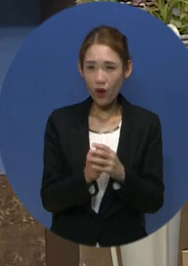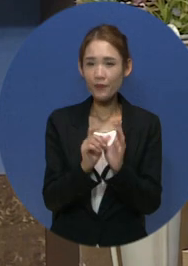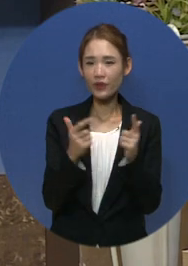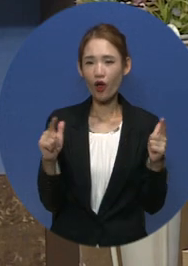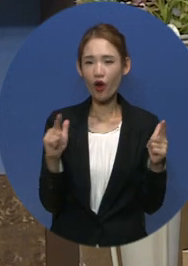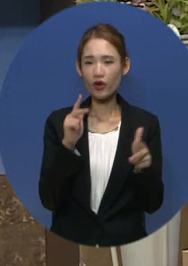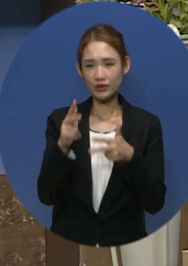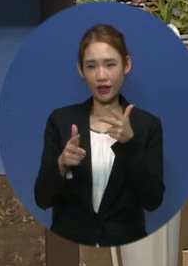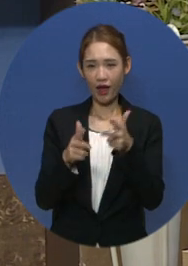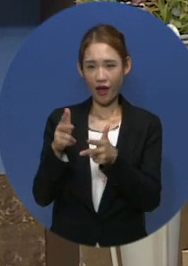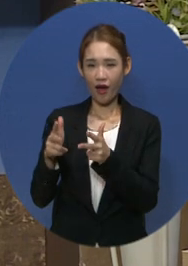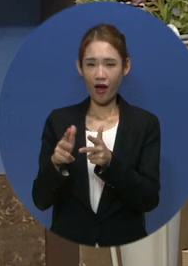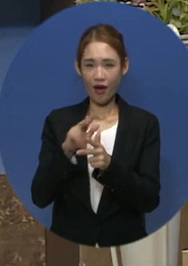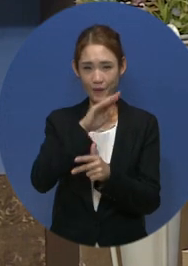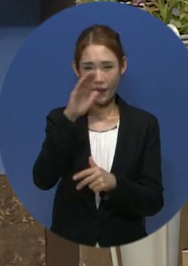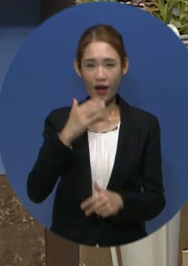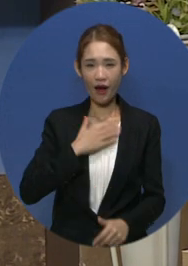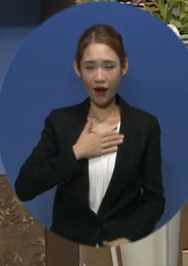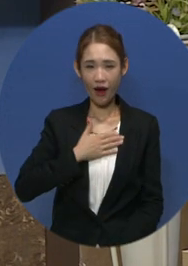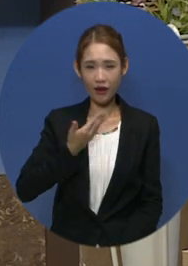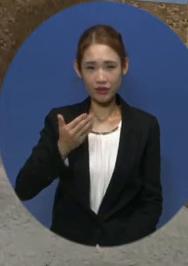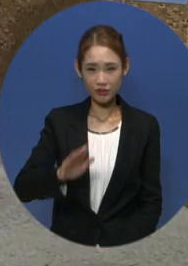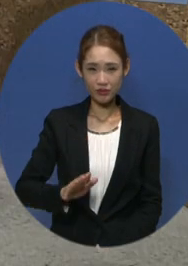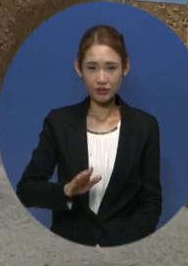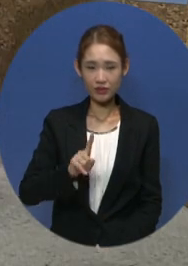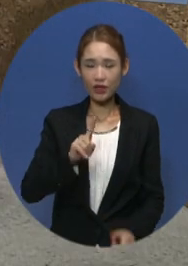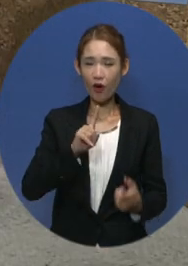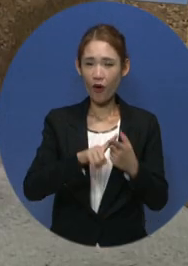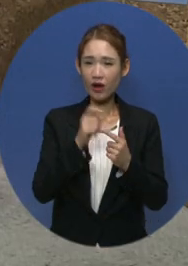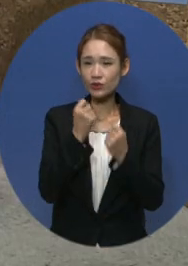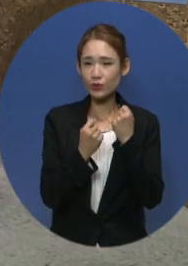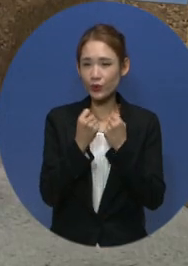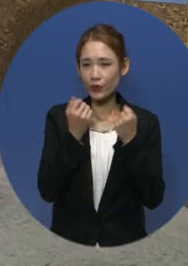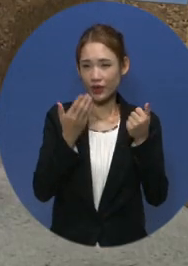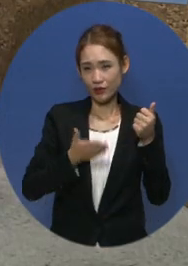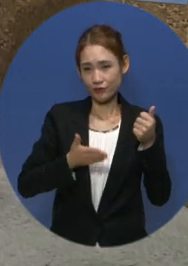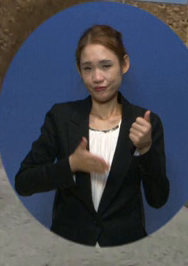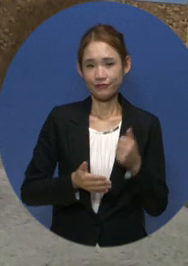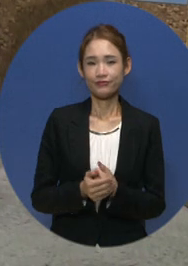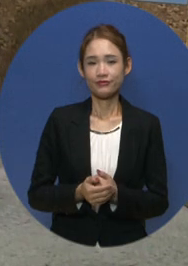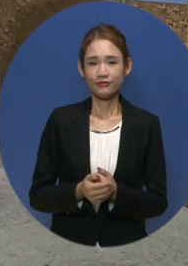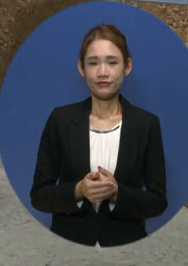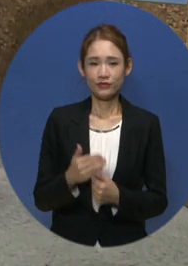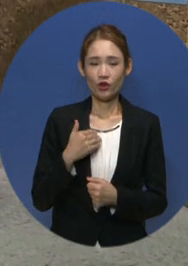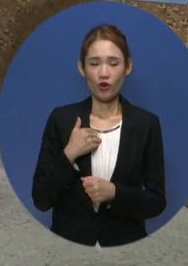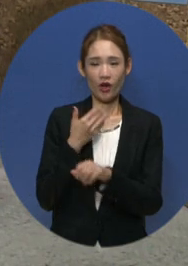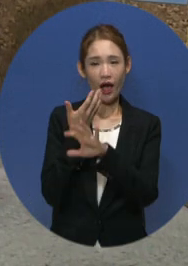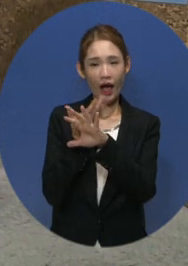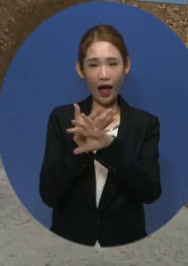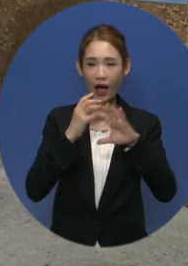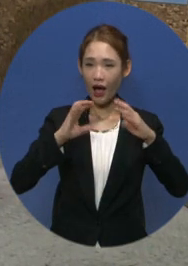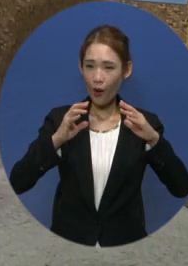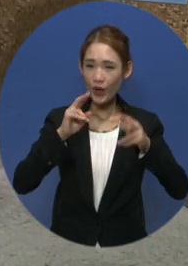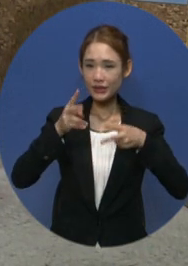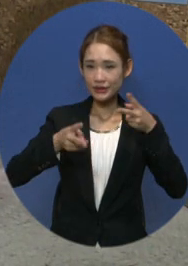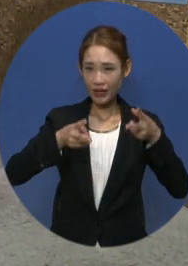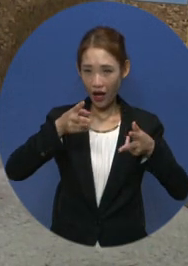진행하시는 네, 네. 걸로 제가 알고 네. 있는데 이 부분에 대해서 좀 소개 말씀 부탁드리겠습니다. 네, 저희가 하는 해외 사업도